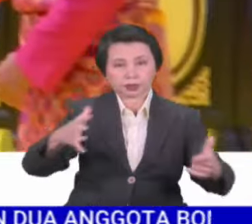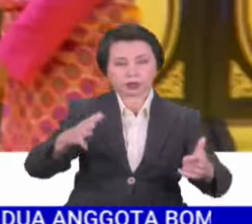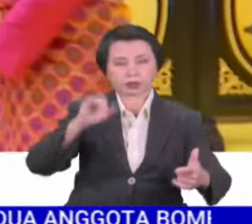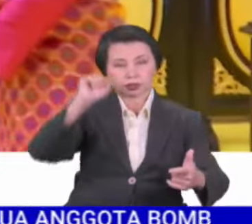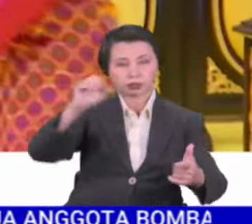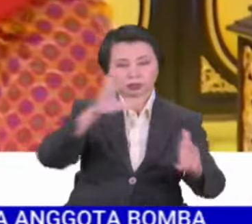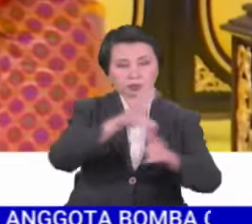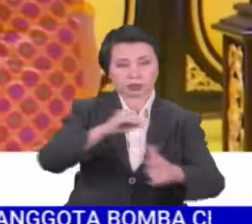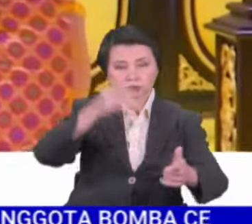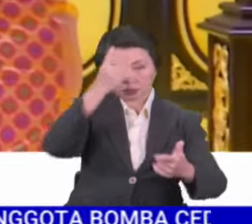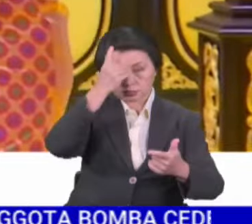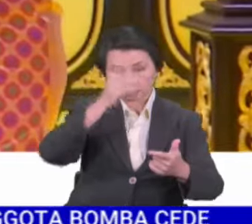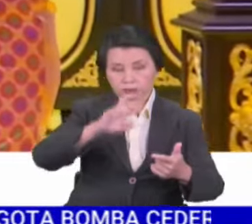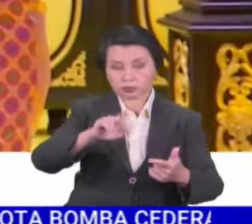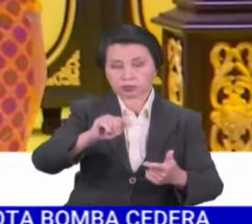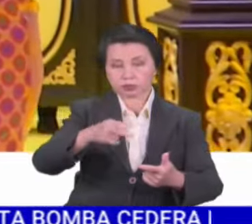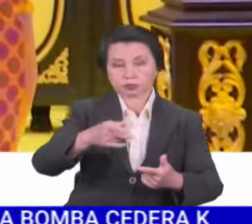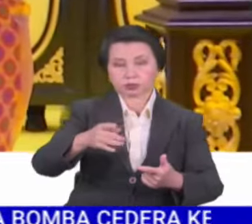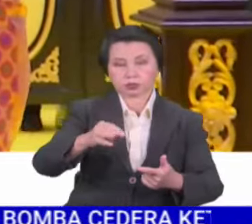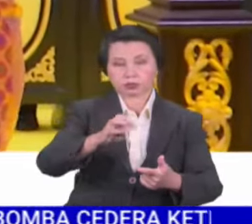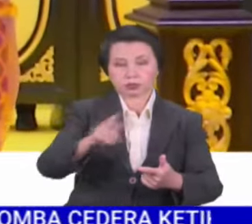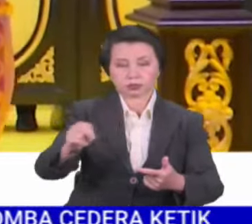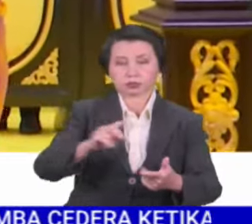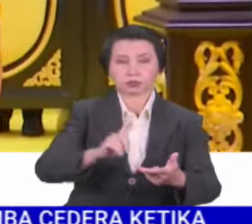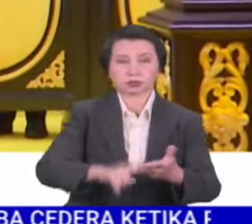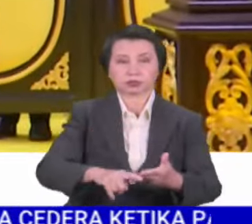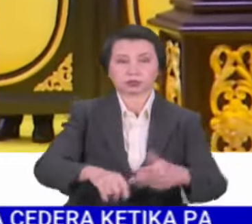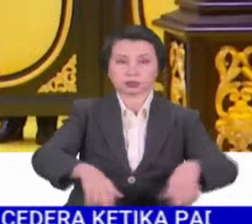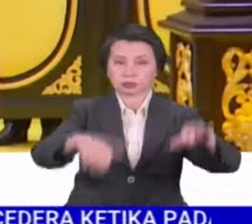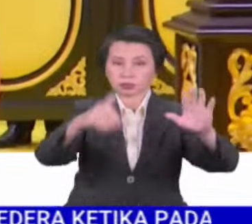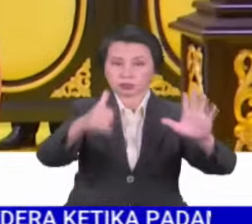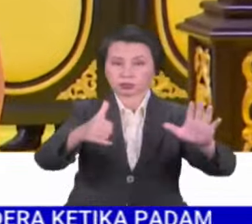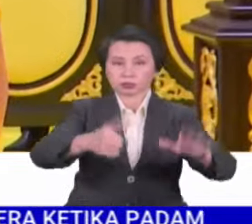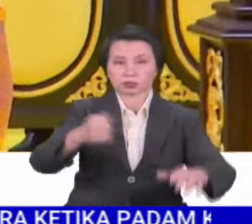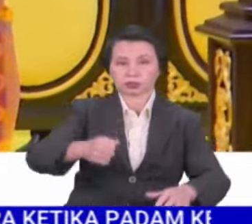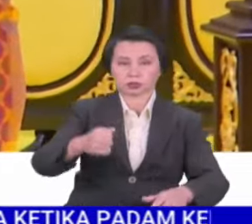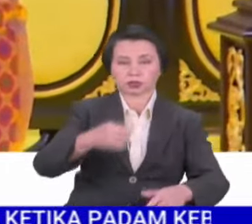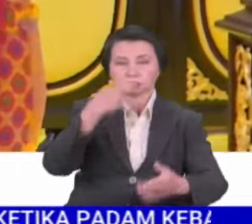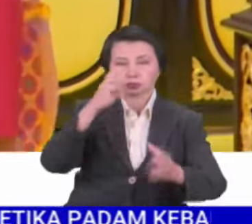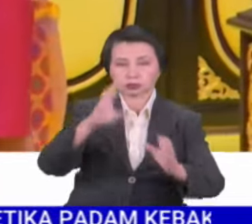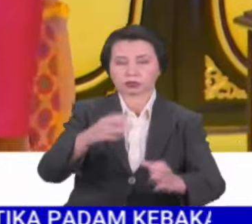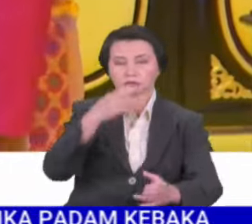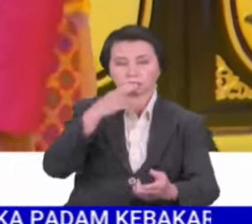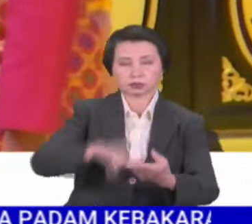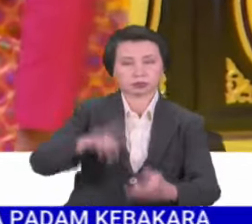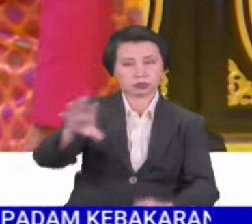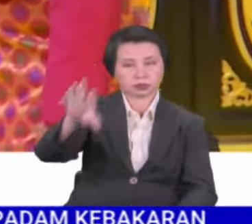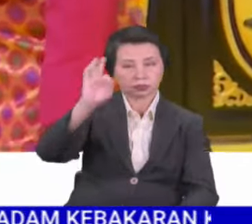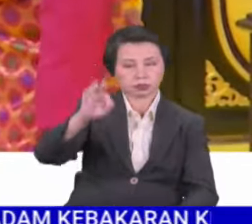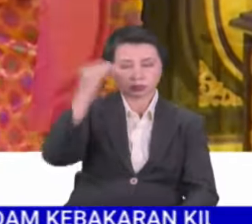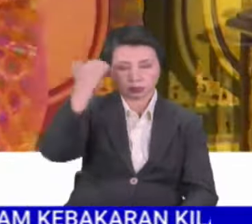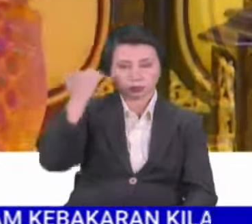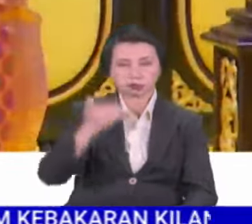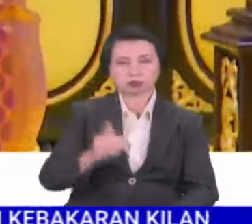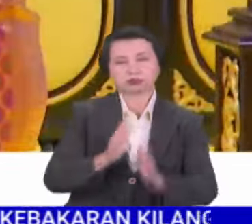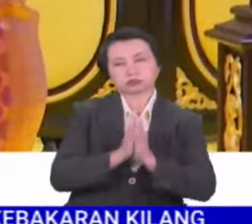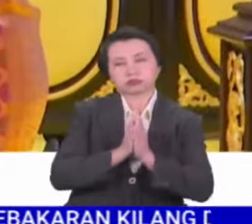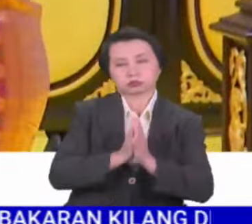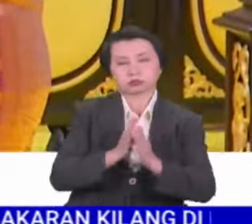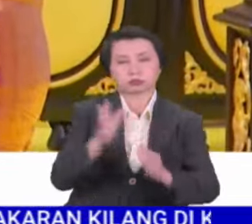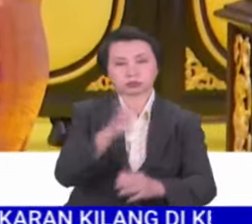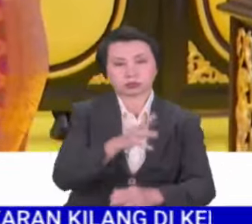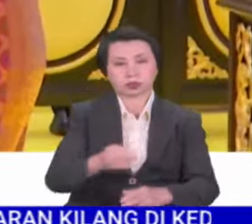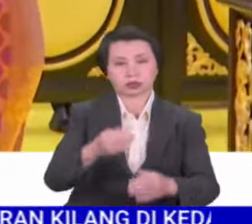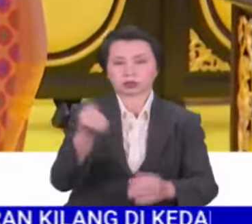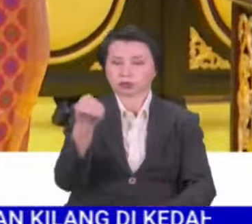Sabah dan Sarawak kepada Datuk Abdurrahman sementara itu 6 Hakim menerima surat cahaya pelantikan sebagai Hakim makam rayuan dan